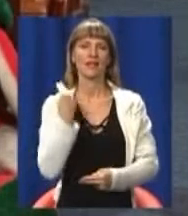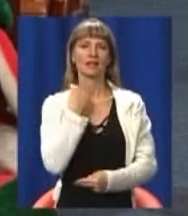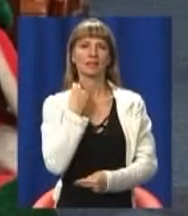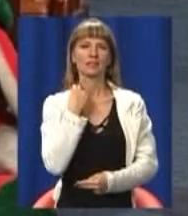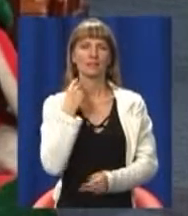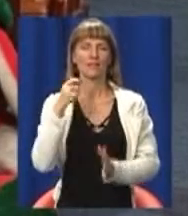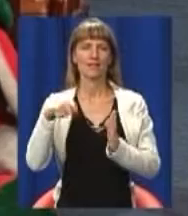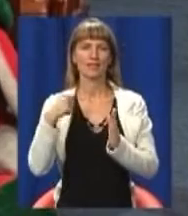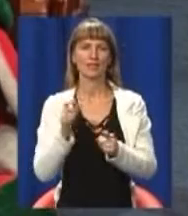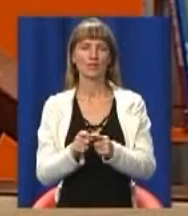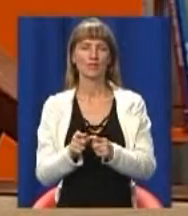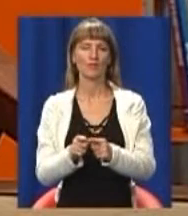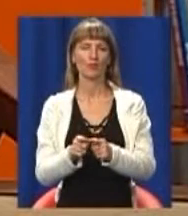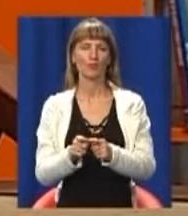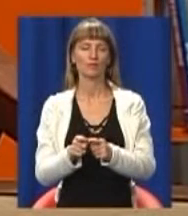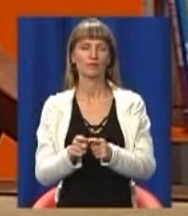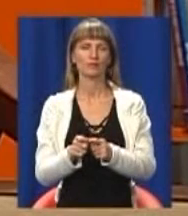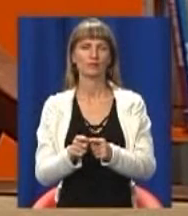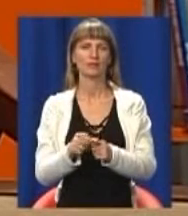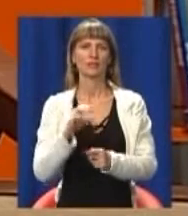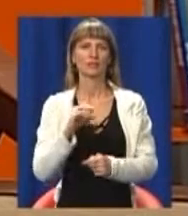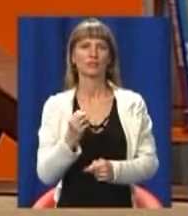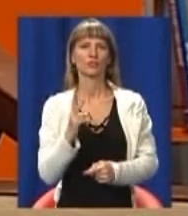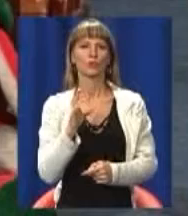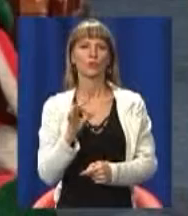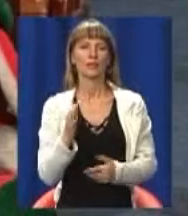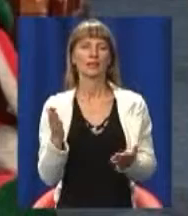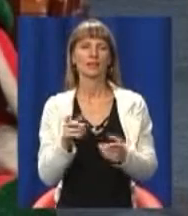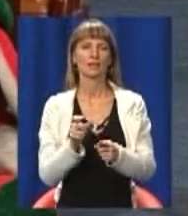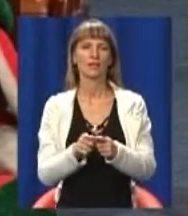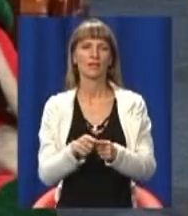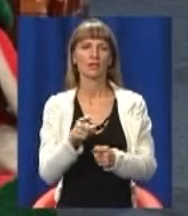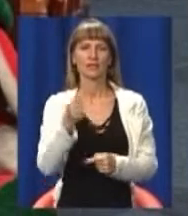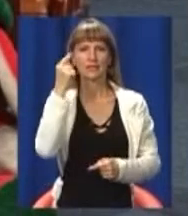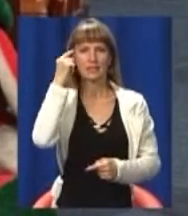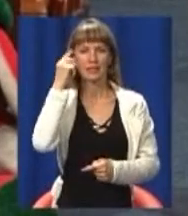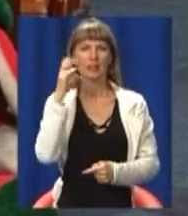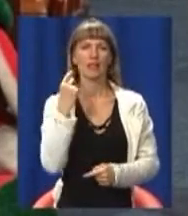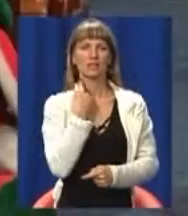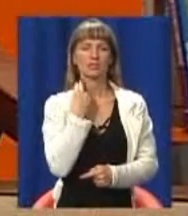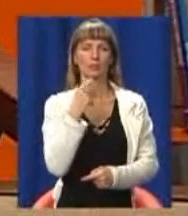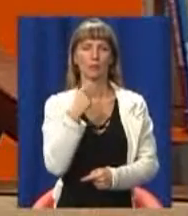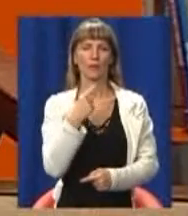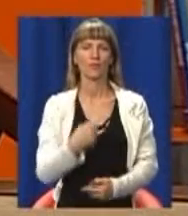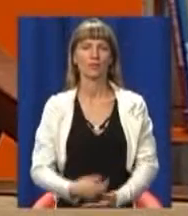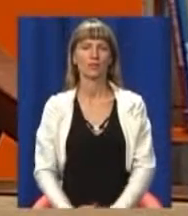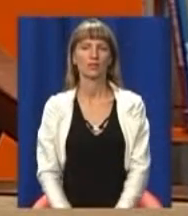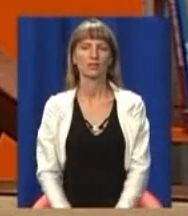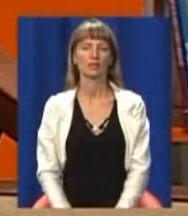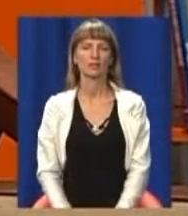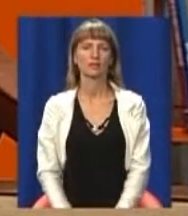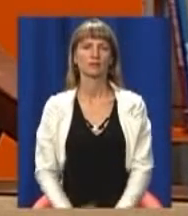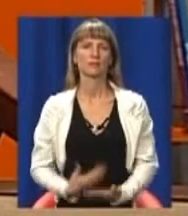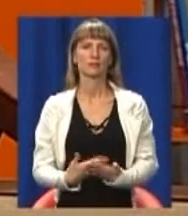англійського відеословнику. До речі, Сашко, а які слова ти знаєш на англійській мові?